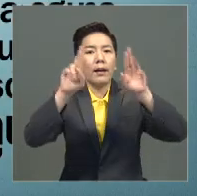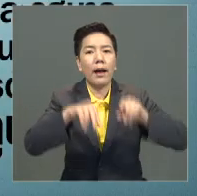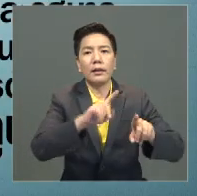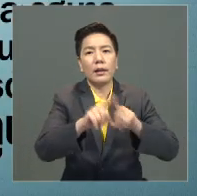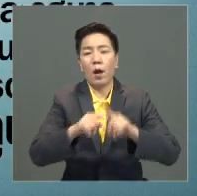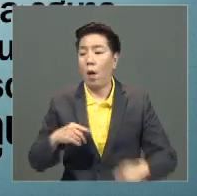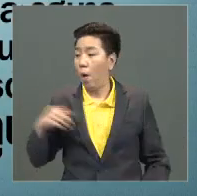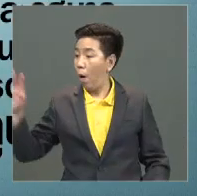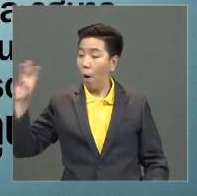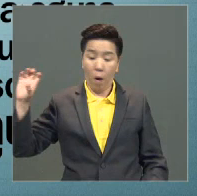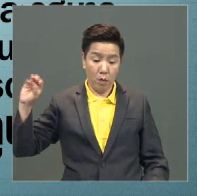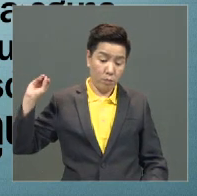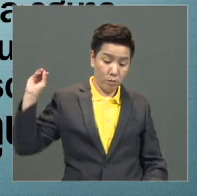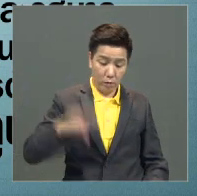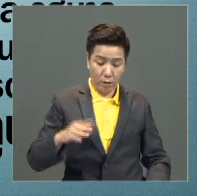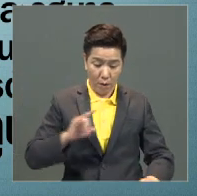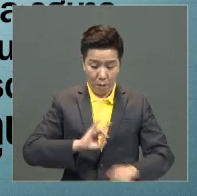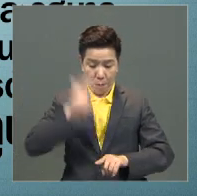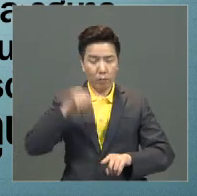ก็จะเป็นภาครัฐที่จ่ายให้อ่านแล้วก็เพื่อที่เป็นแบบนี้เพราะว่ามันจะได้กระจายไปหลายๆร้านถ้าไม่ใช้600